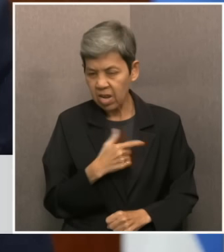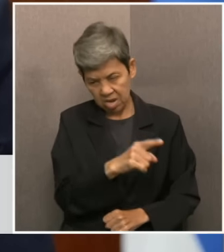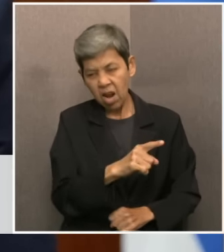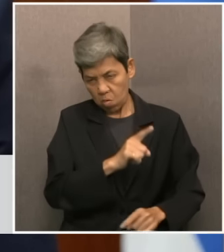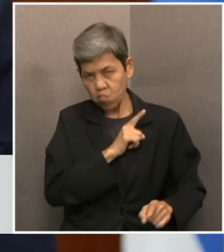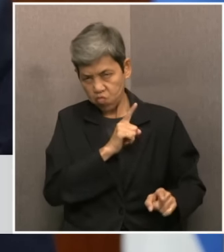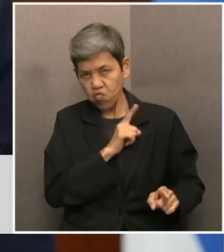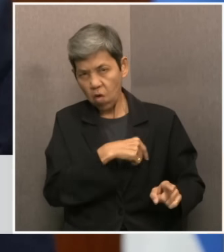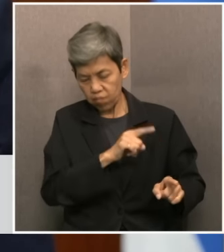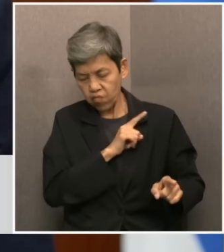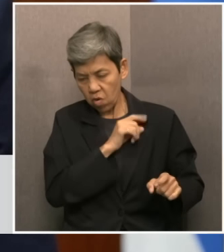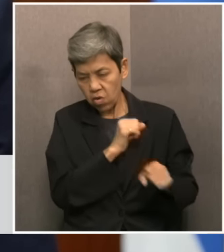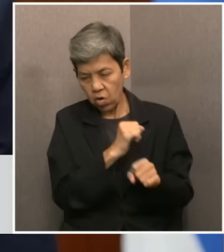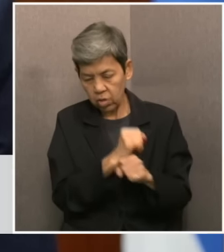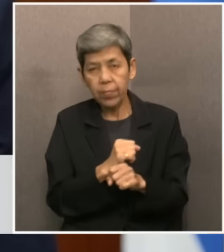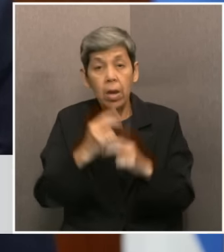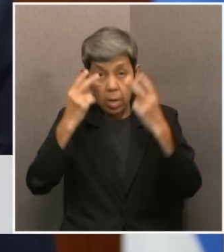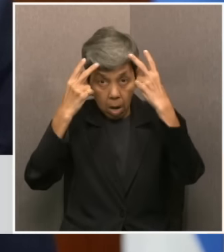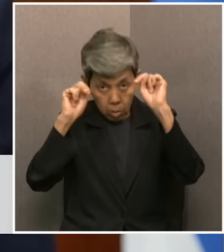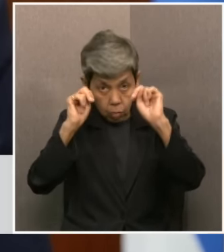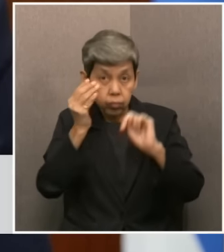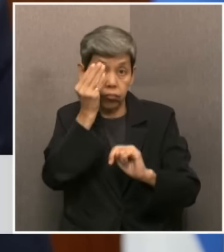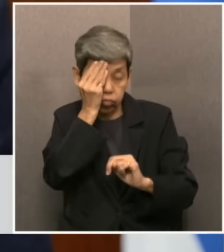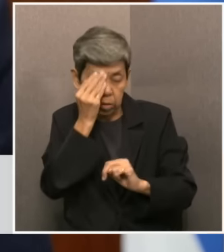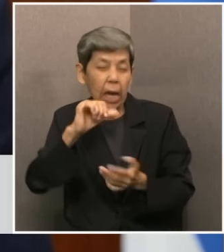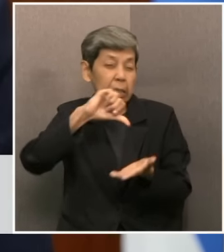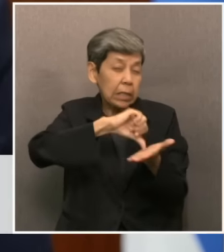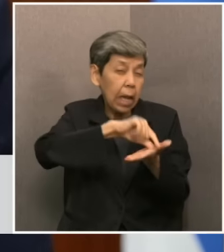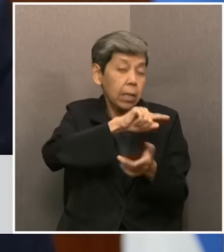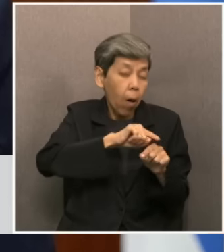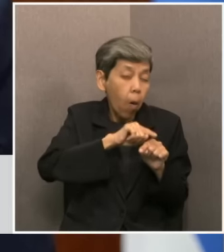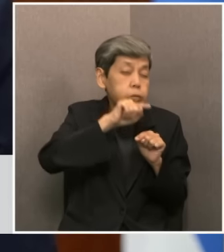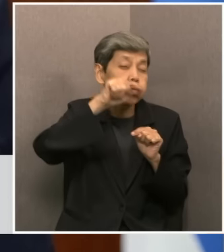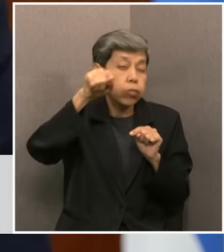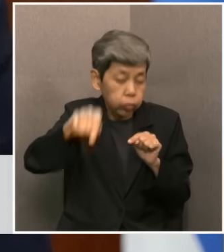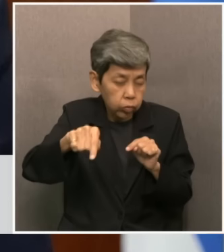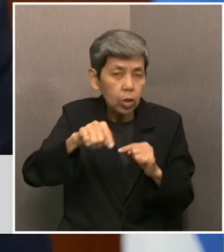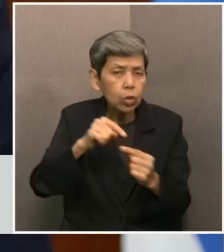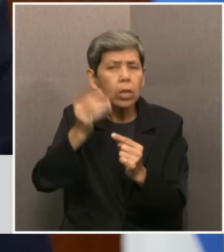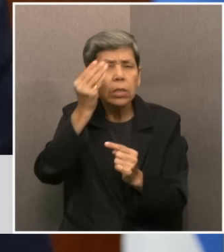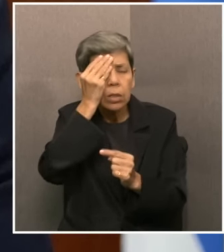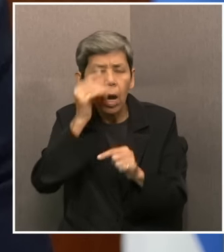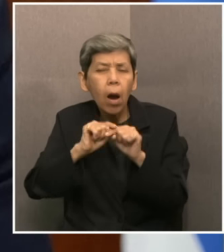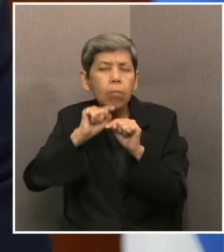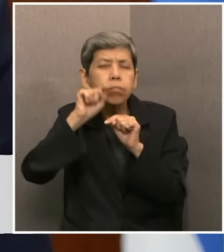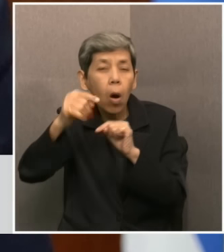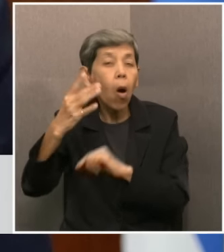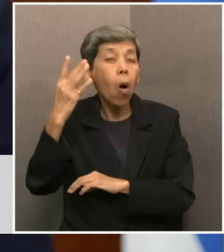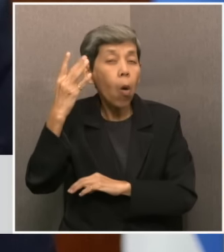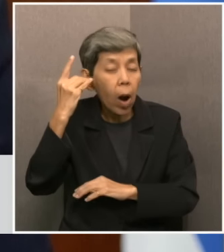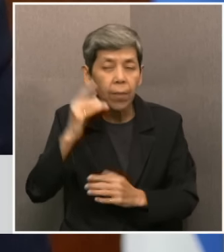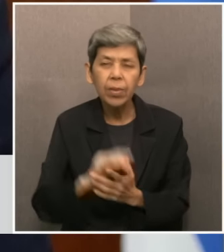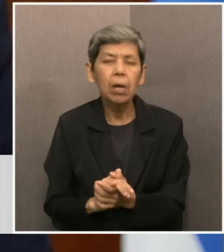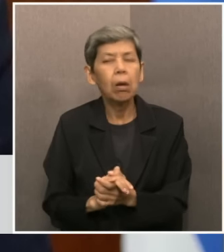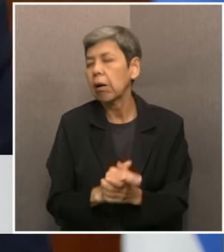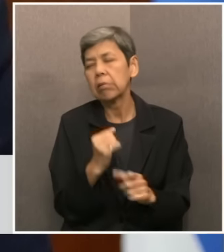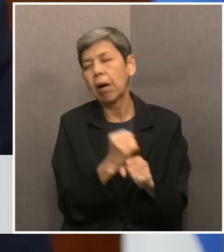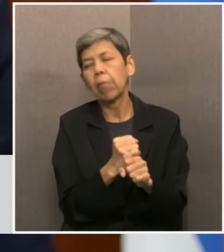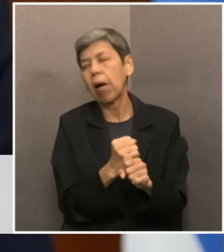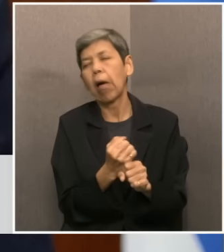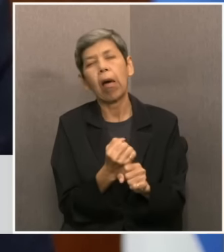าเนทันยาฮูระบุว่าการโจมตีของอิหร่านต่ออิสราเอลด้วยขีปนาวุธเมื่อคืนนี้นั้นล้มเหลวนะ